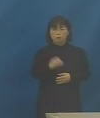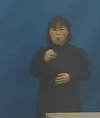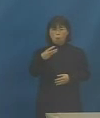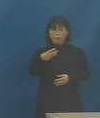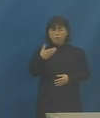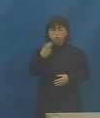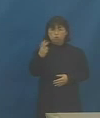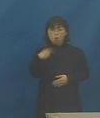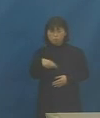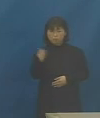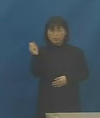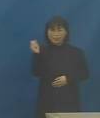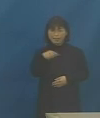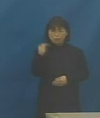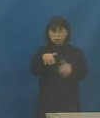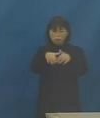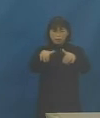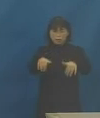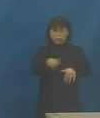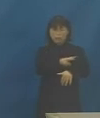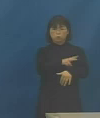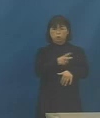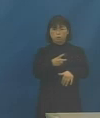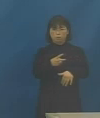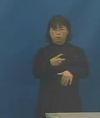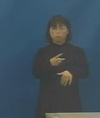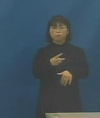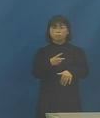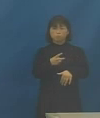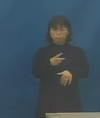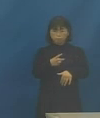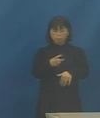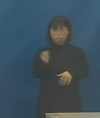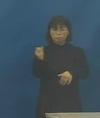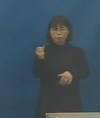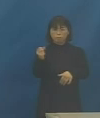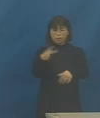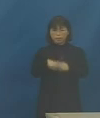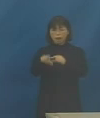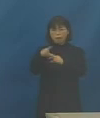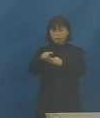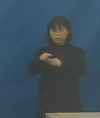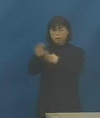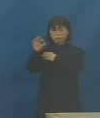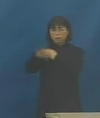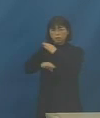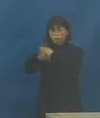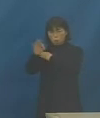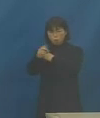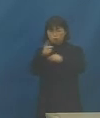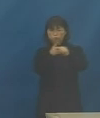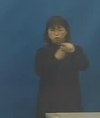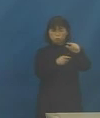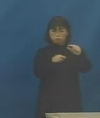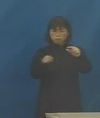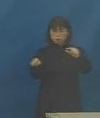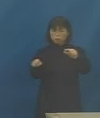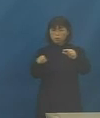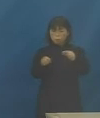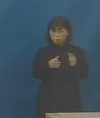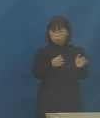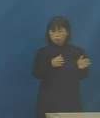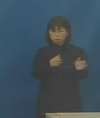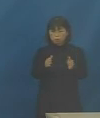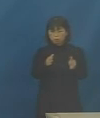緊急体制にシフトしますでさらに頭部それからチューブにつきましてもこの準備を